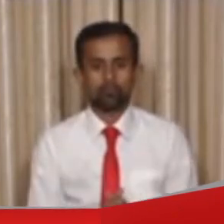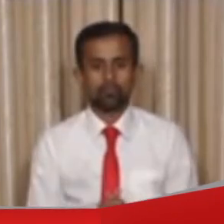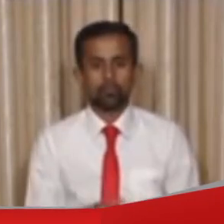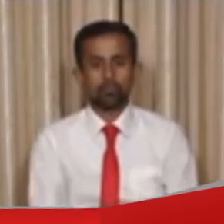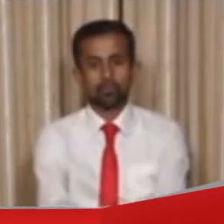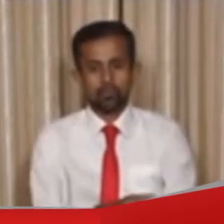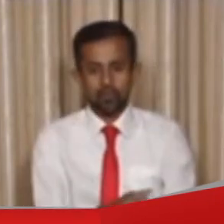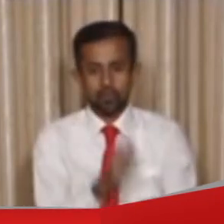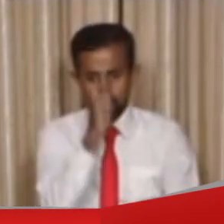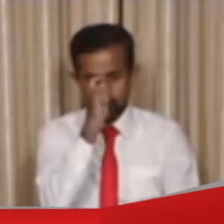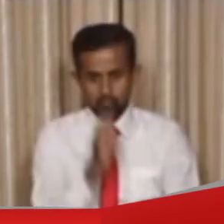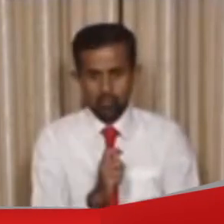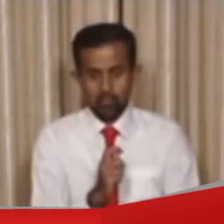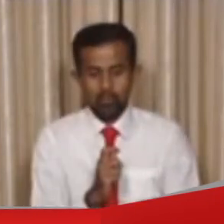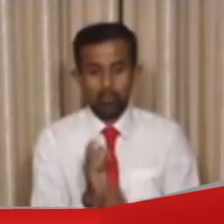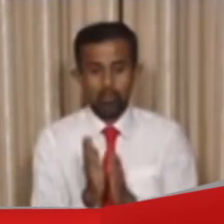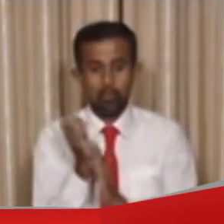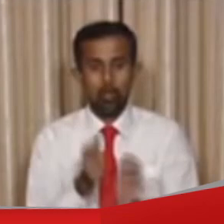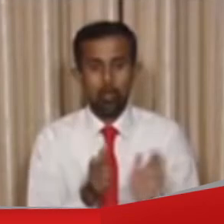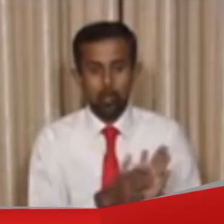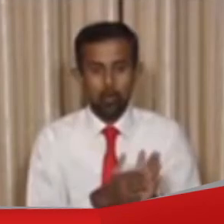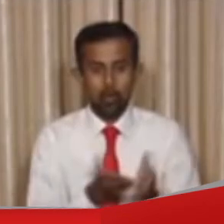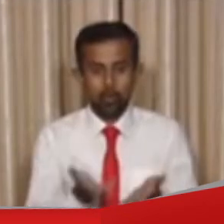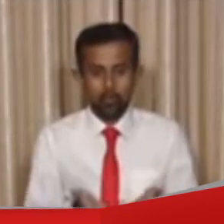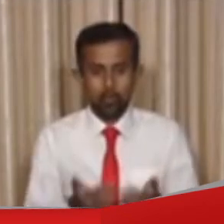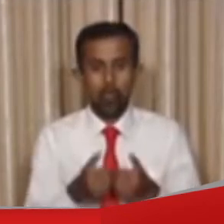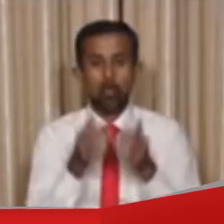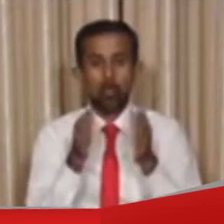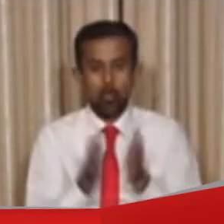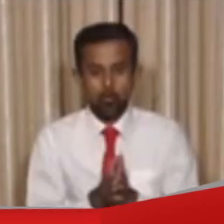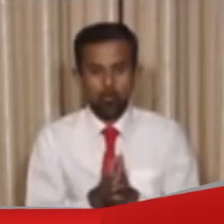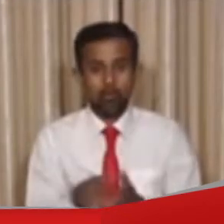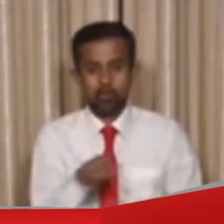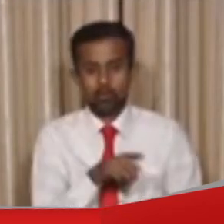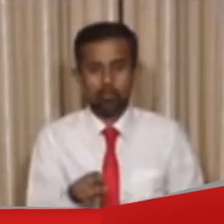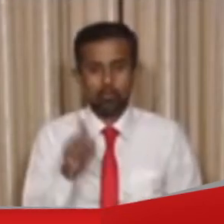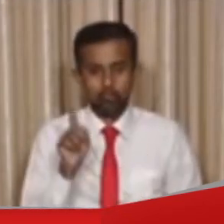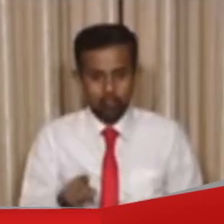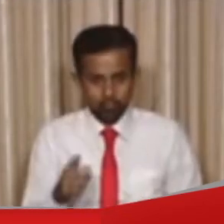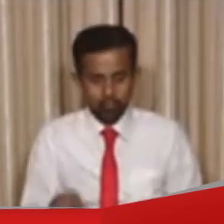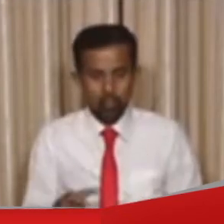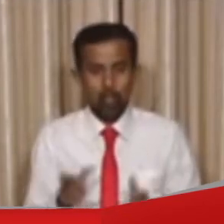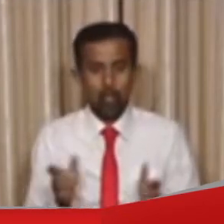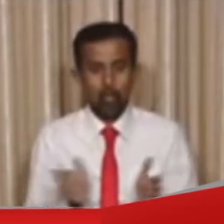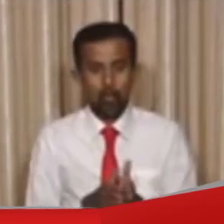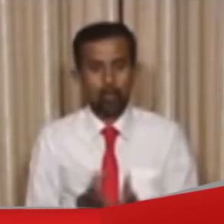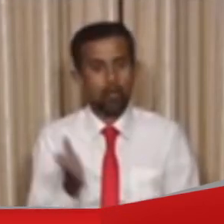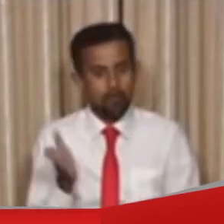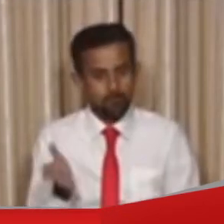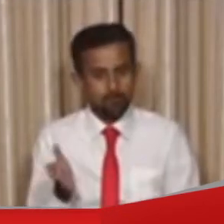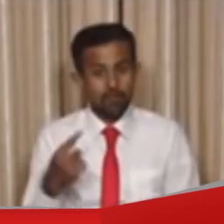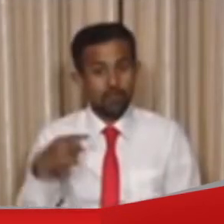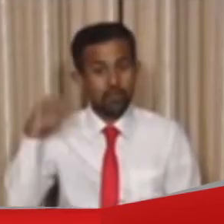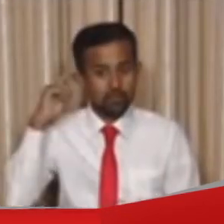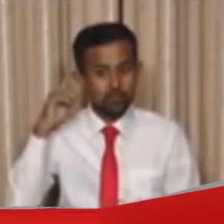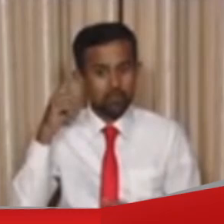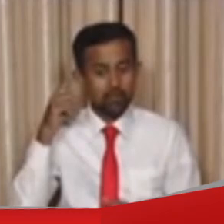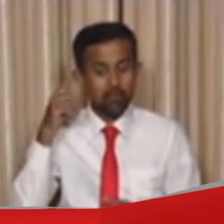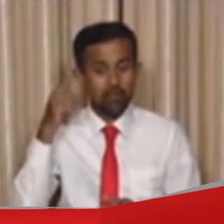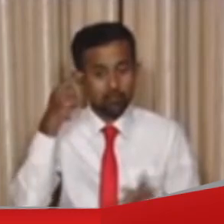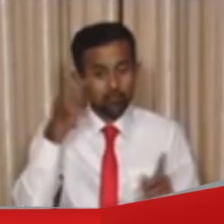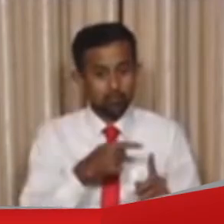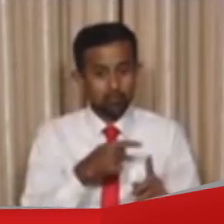සංවිධායකතුමා, වරප්‍රසාද කමිටුව මේ සභාවේ සියලුම දෙනාම එකඟතාවයෙන් පත් කරපු වරප්‍රසාද කමිටුව. එදා සිදුවුණු සිදුවීම